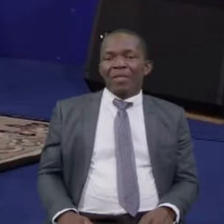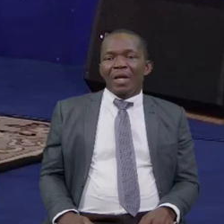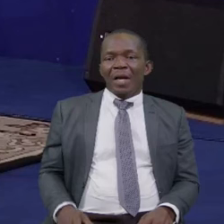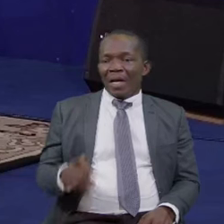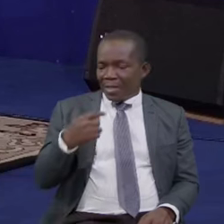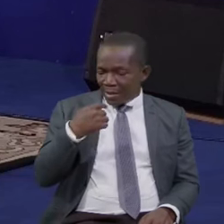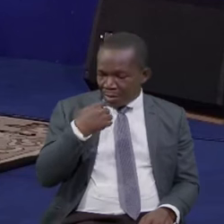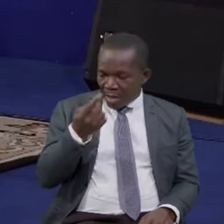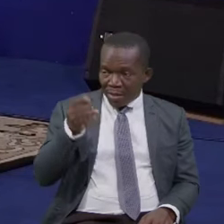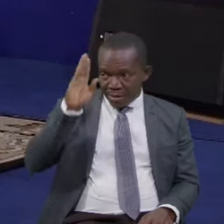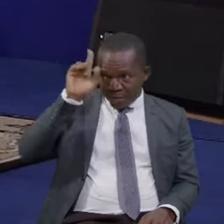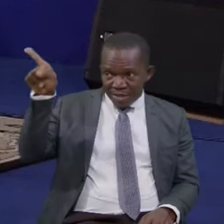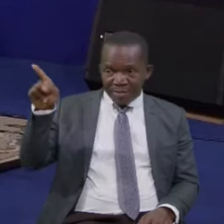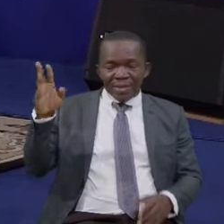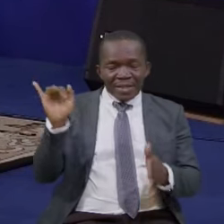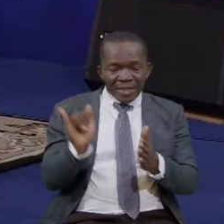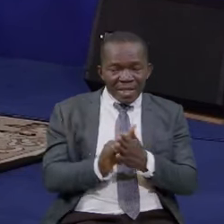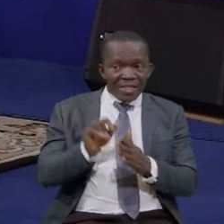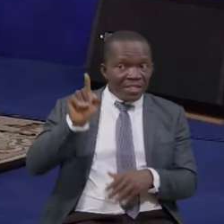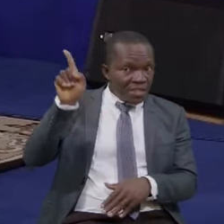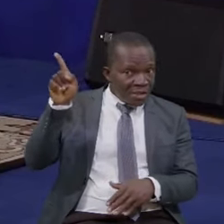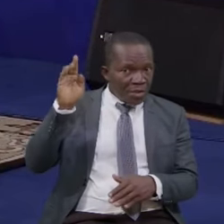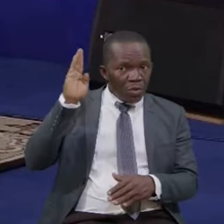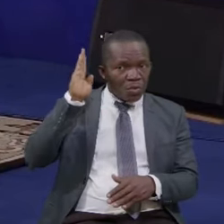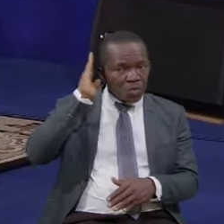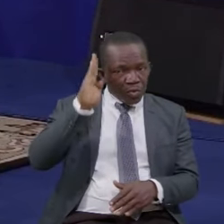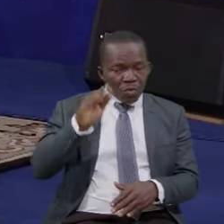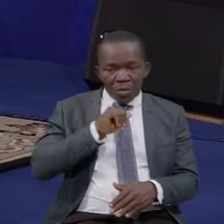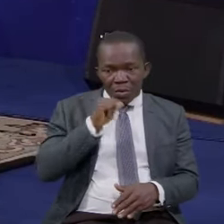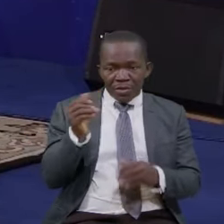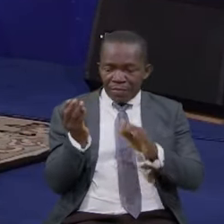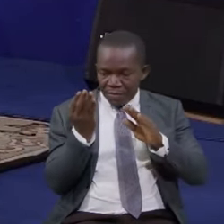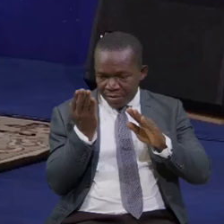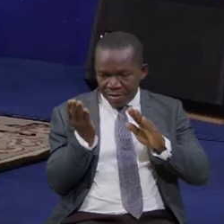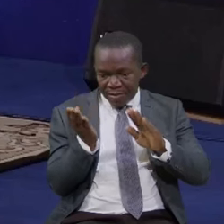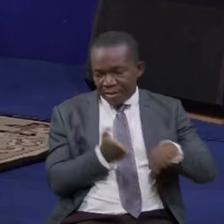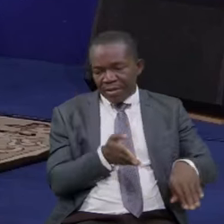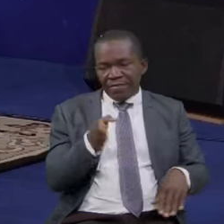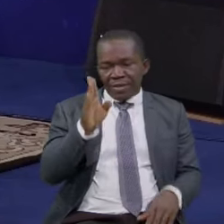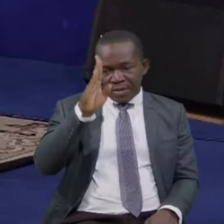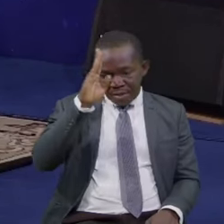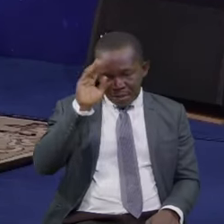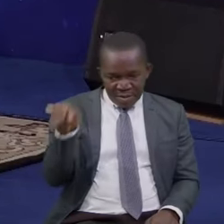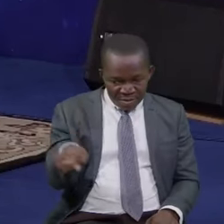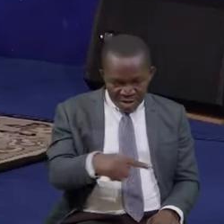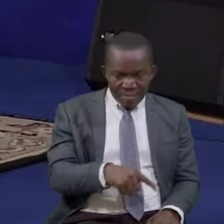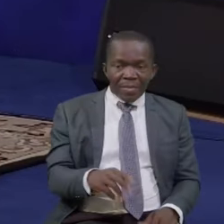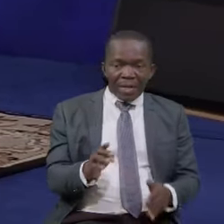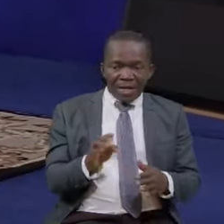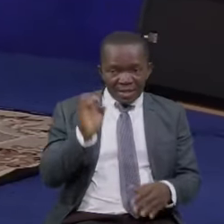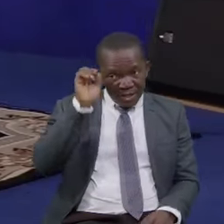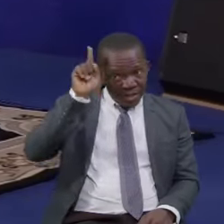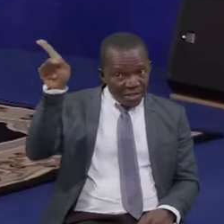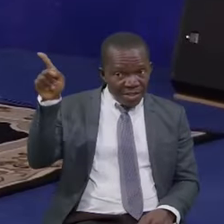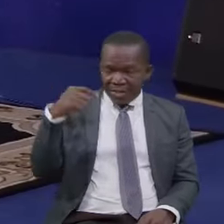les quitta point verset 43 verset 43 mais il leur dit il faut